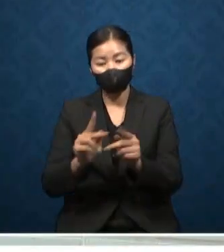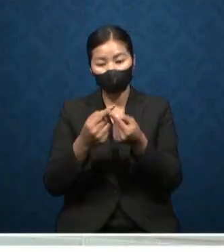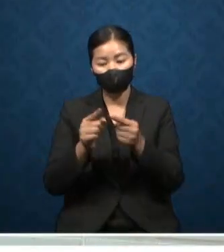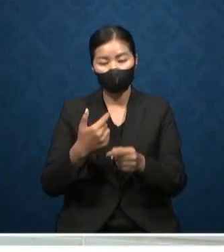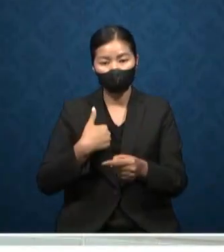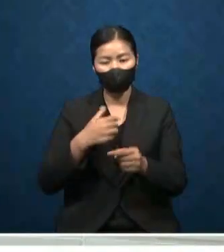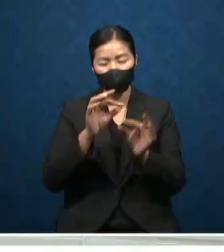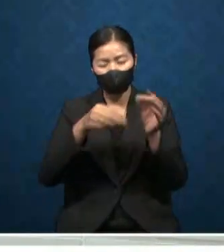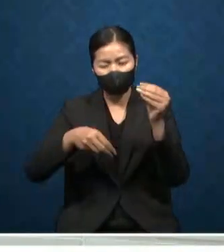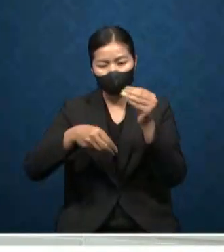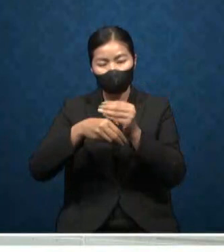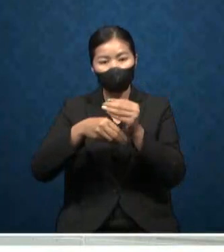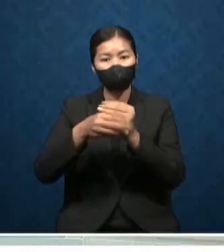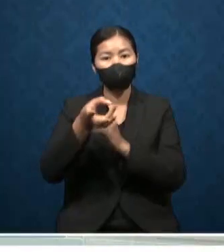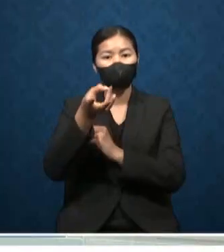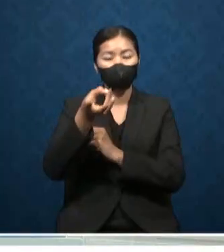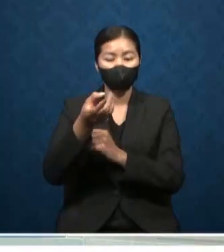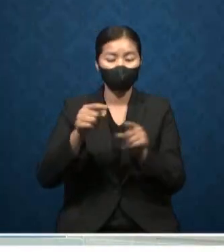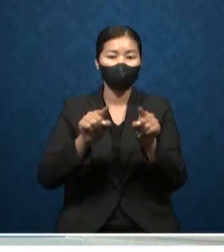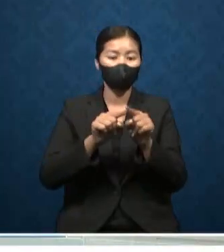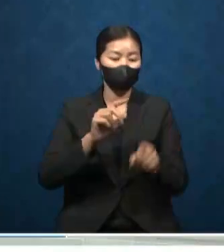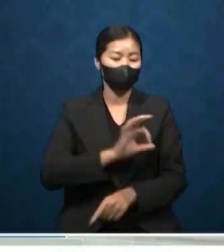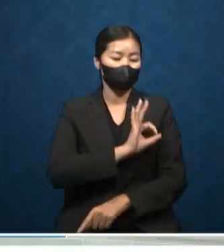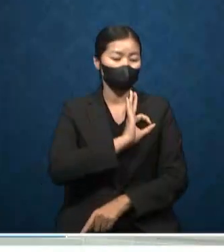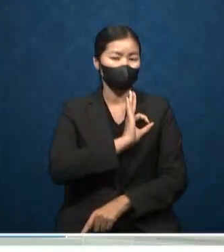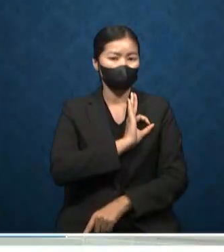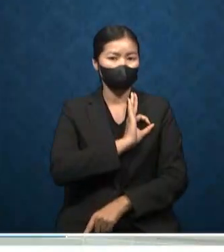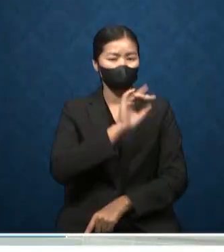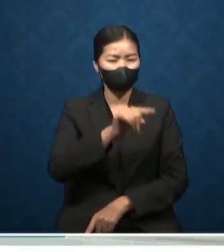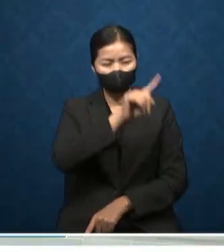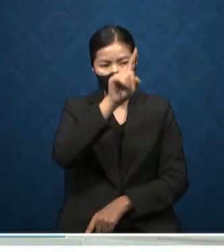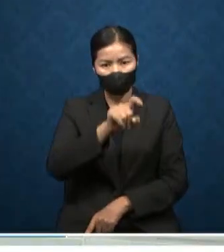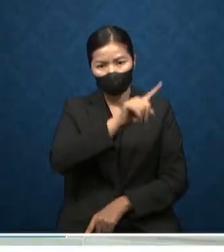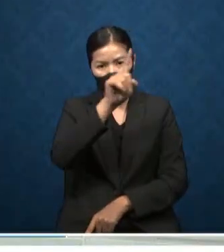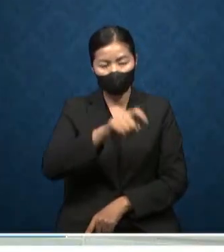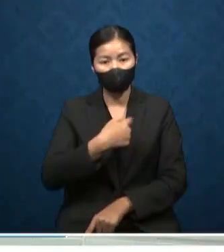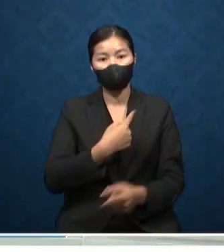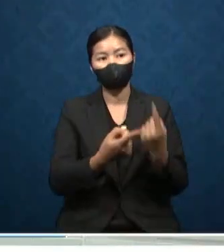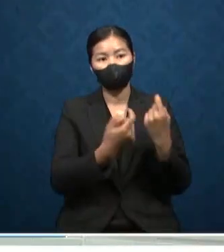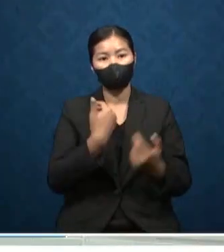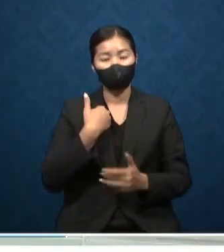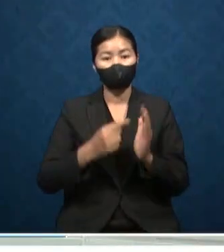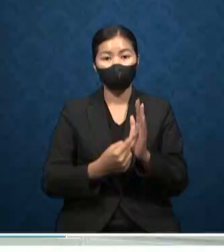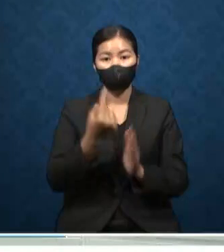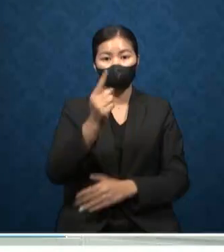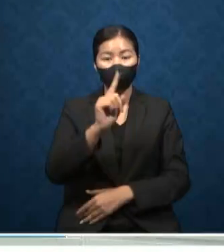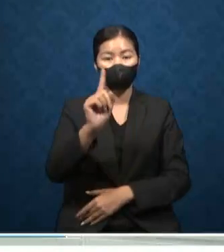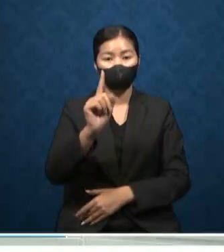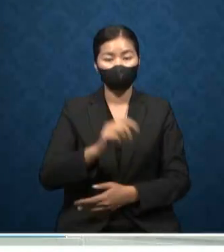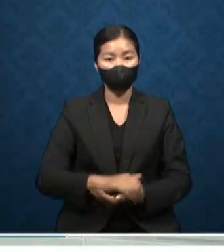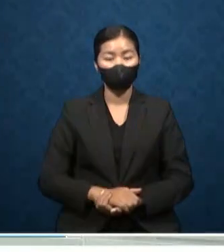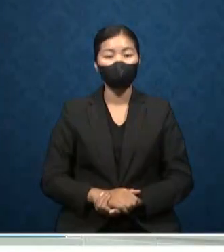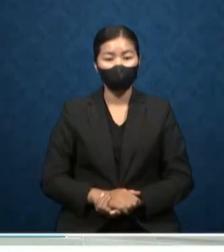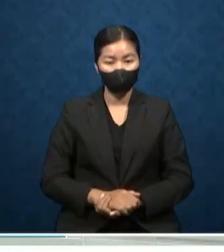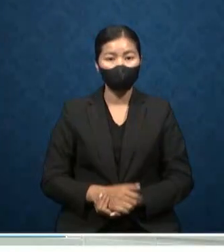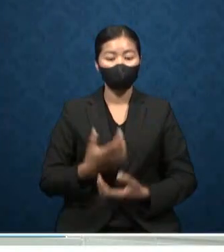าอย่างที่ท่านสมาชิกได้ตั้งข้อสังเกตไว้ก็คือในข้อแรกข้